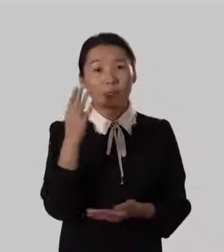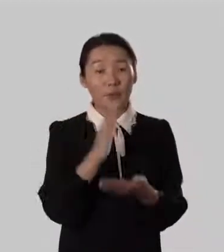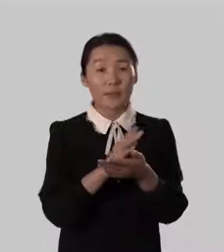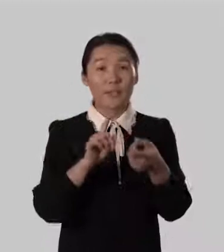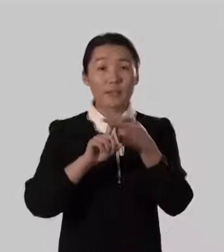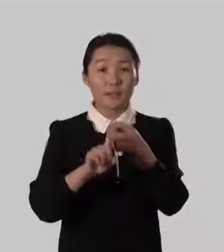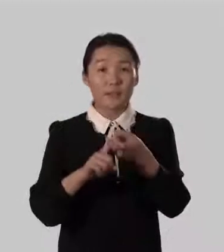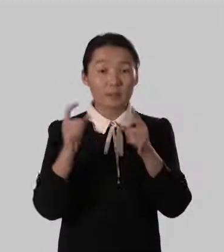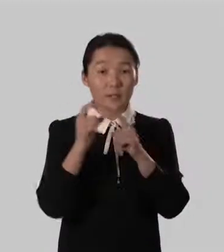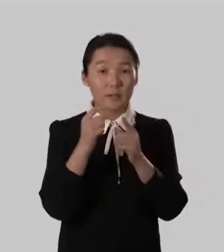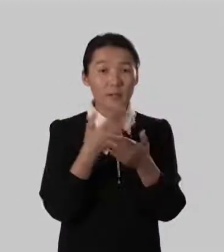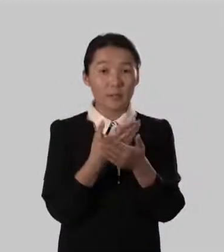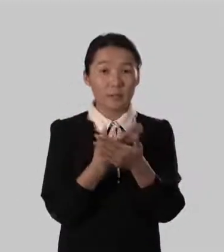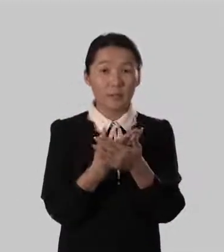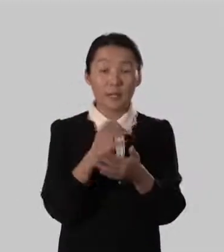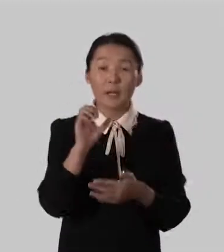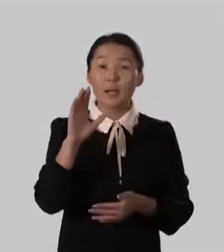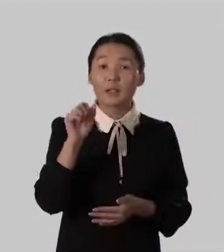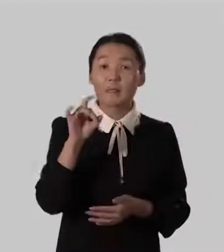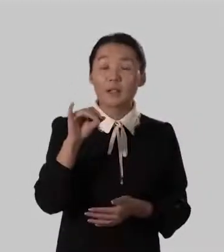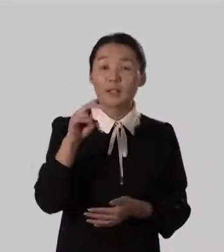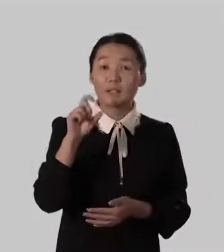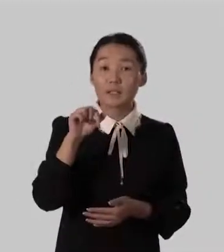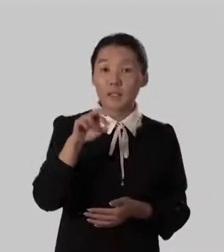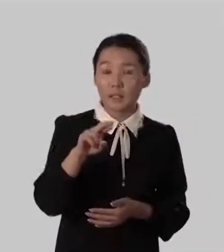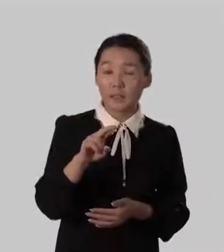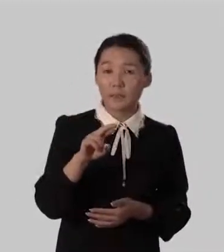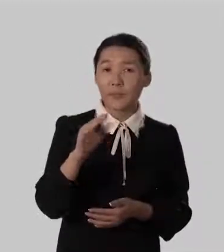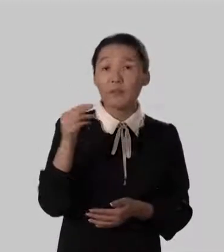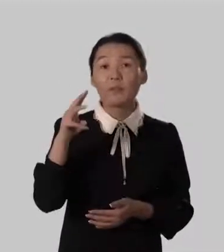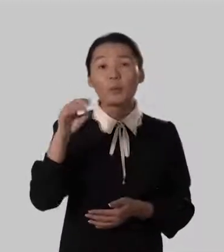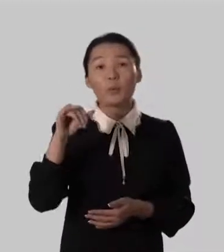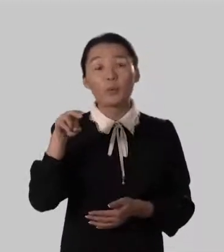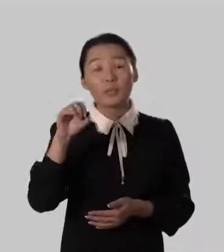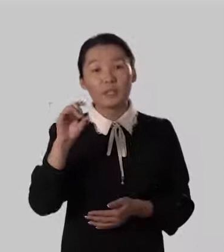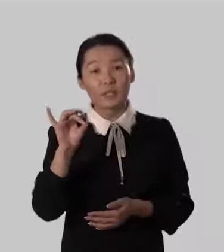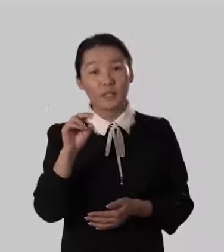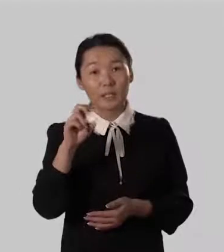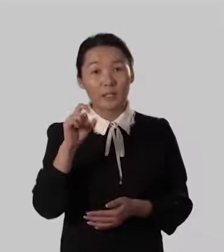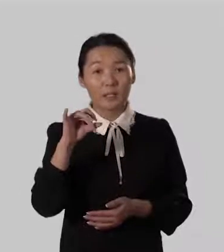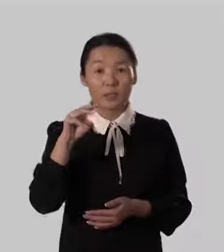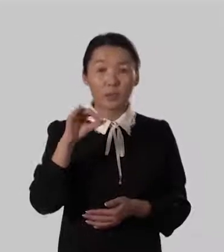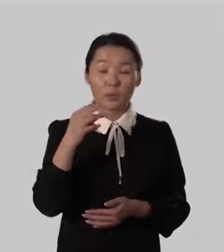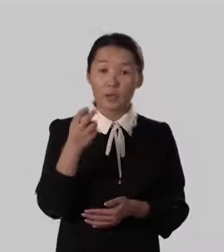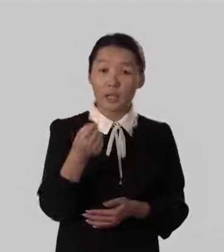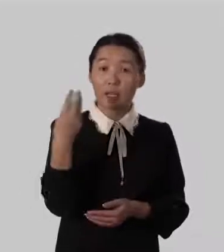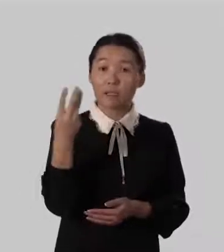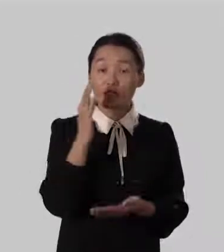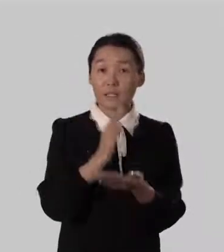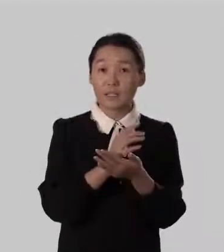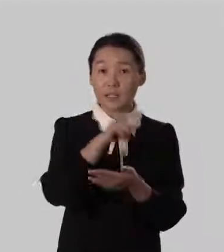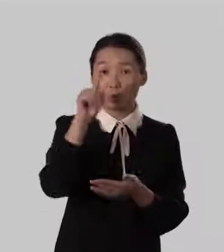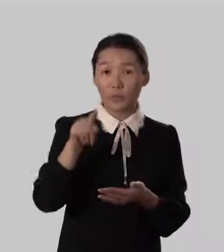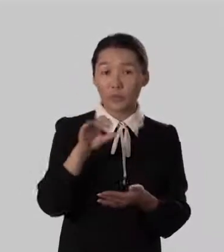есть зависимые слова например сваренный в мундире картошка третье есть